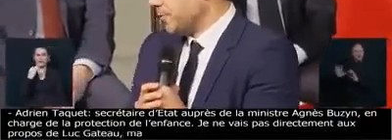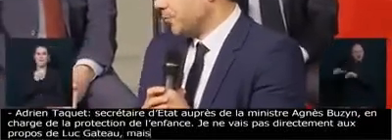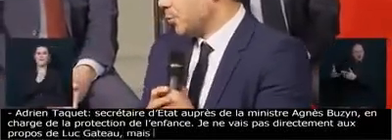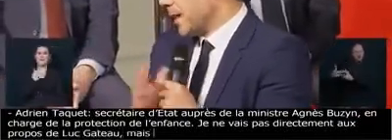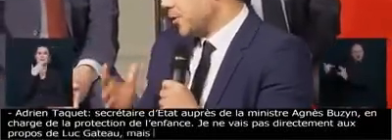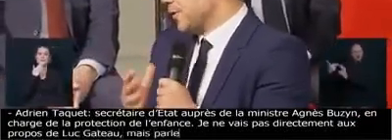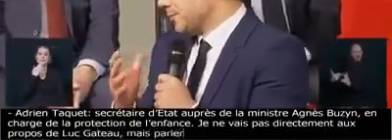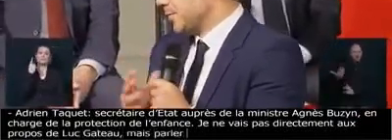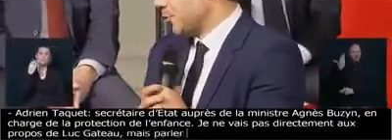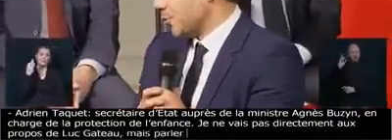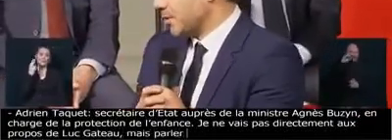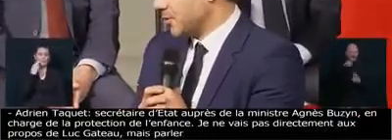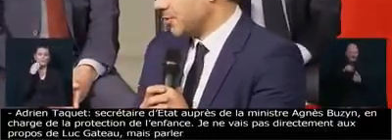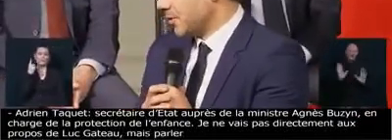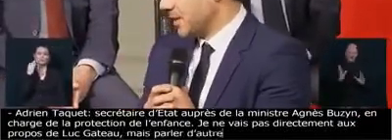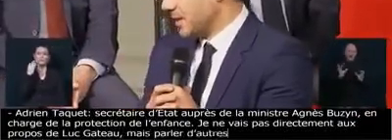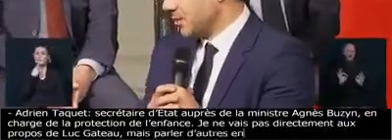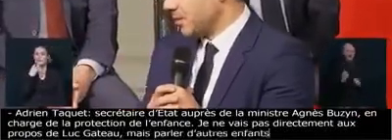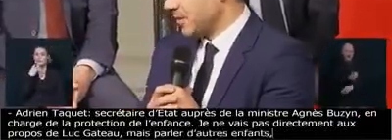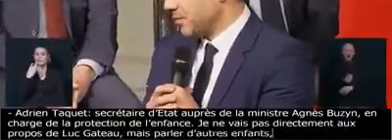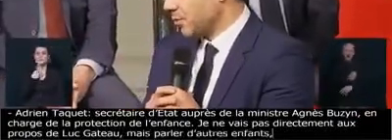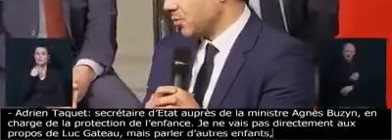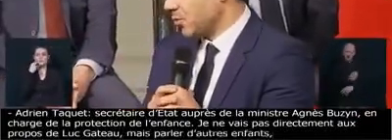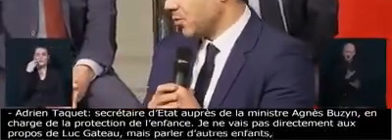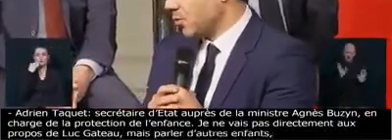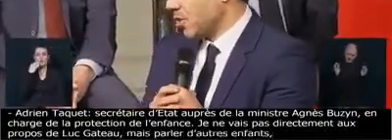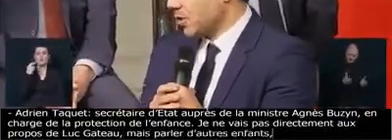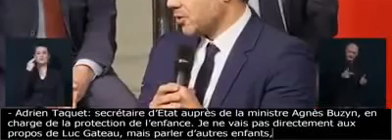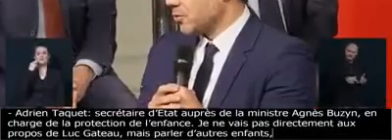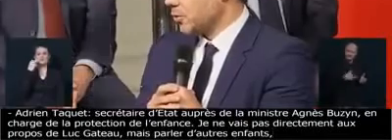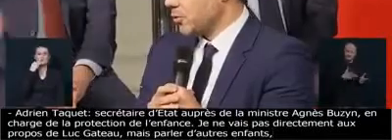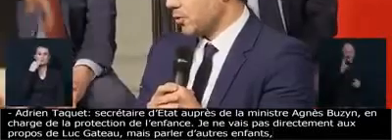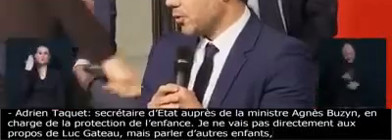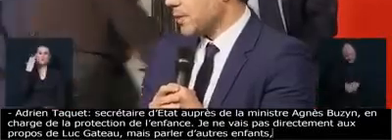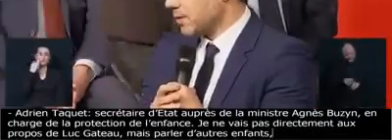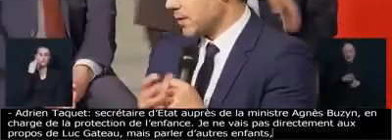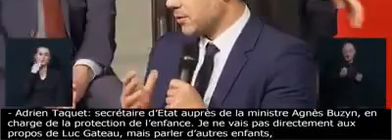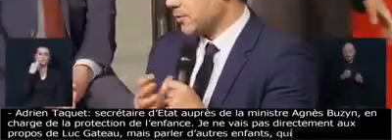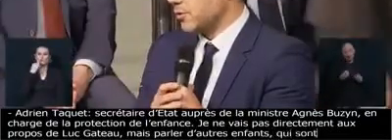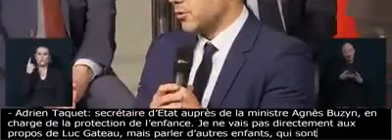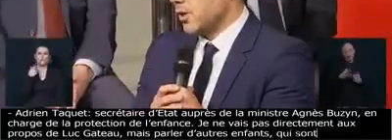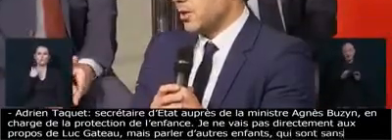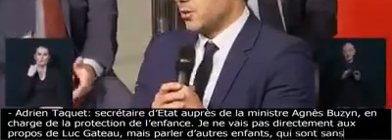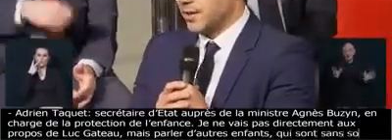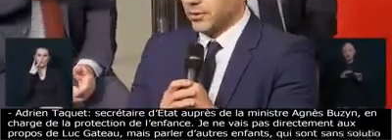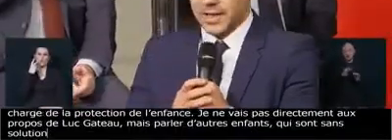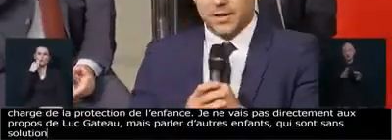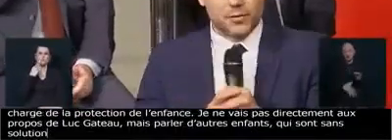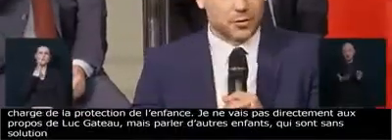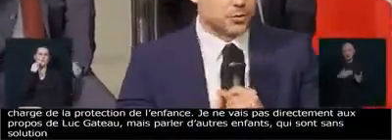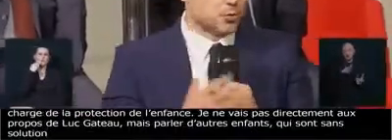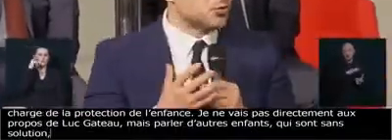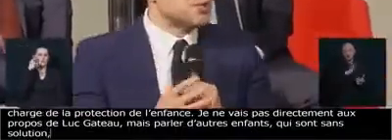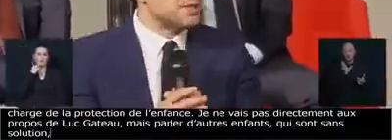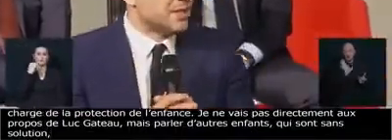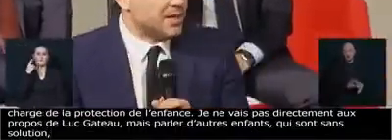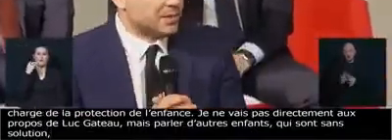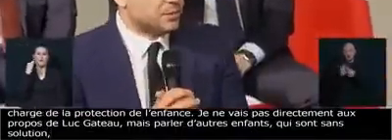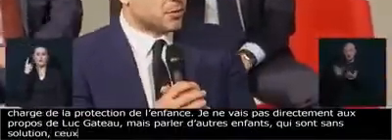enfants, d'autres personnes, en l'occurrence des enfants qui sont effectivement trop sans solution dans notre pays, sont les enfants de l'aide sociale à l'enfance.